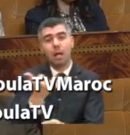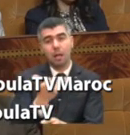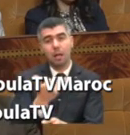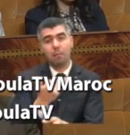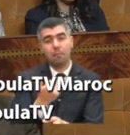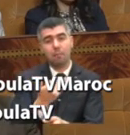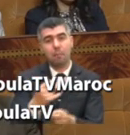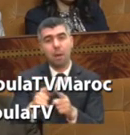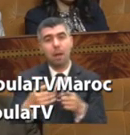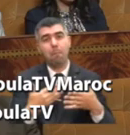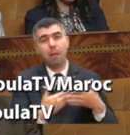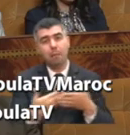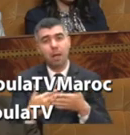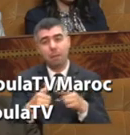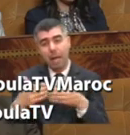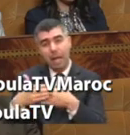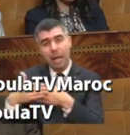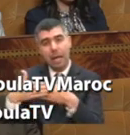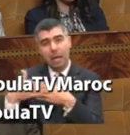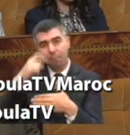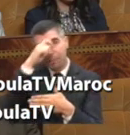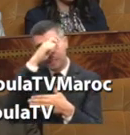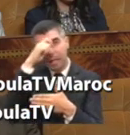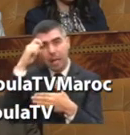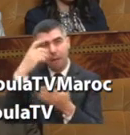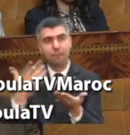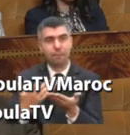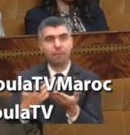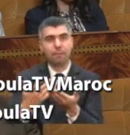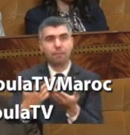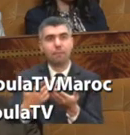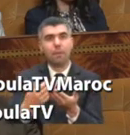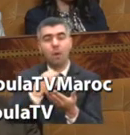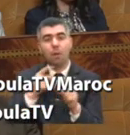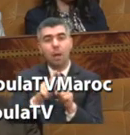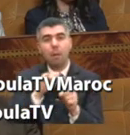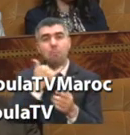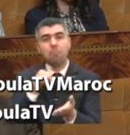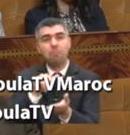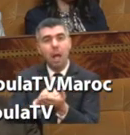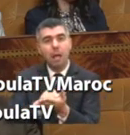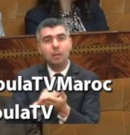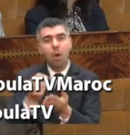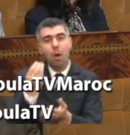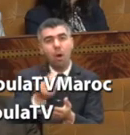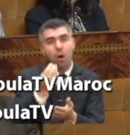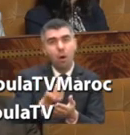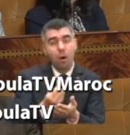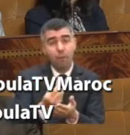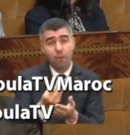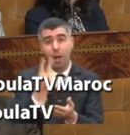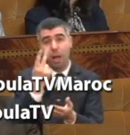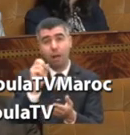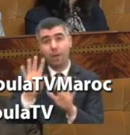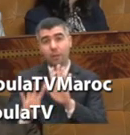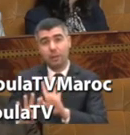مقبلين على صيف على فصل الصيف، لأنه لا يعقل أن يموت أطفال هكذا في 2019 في